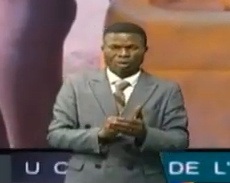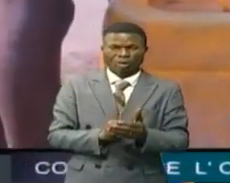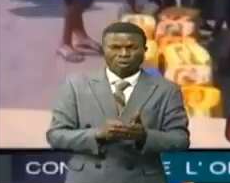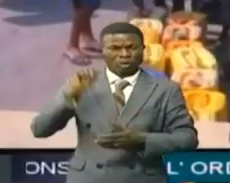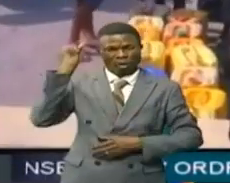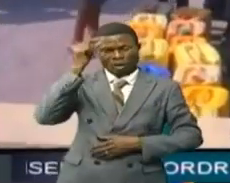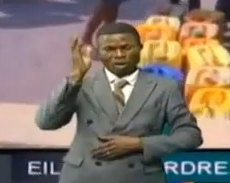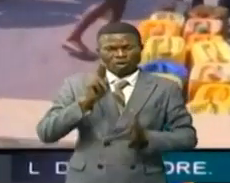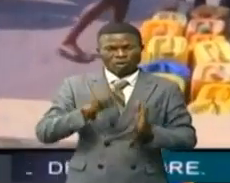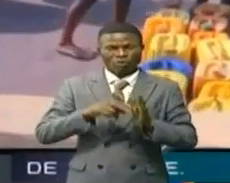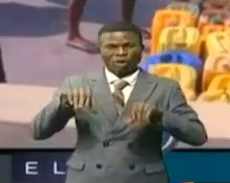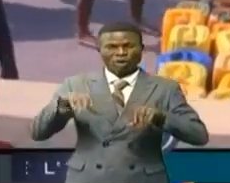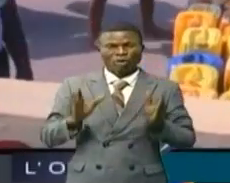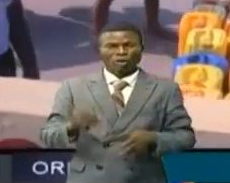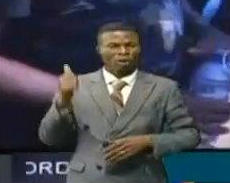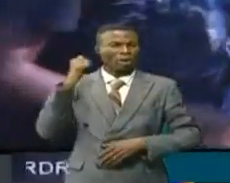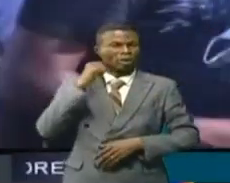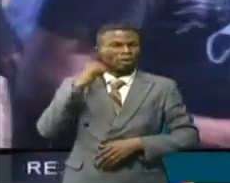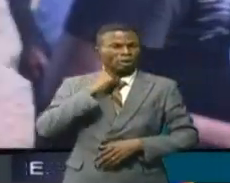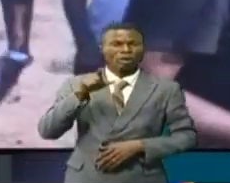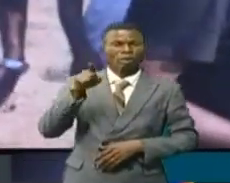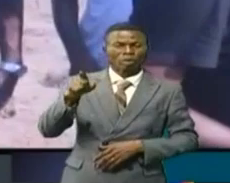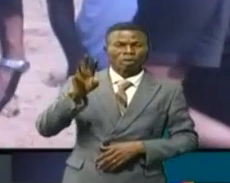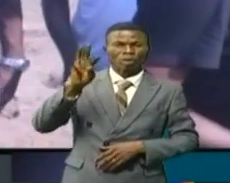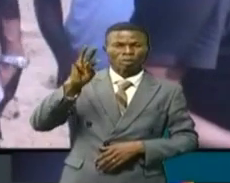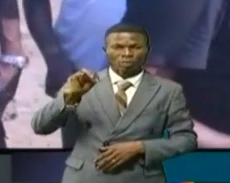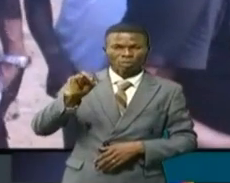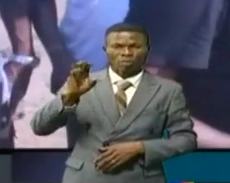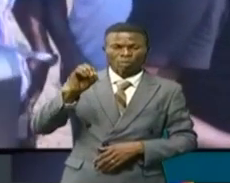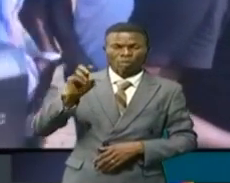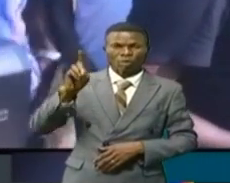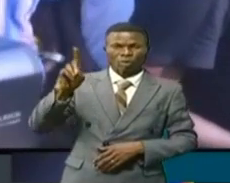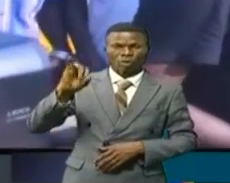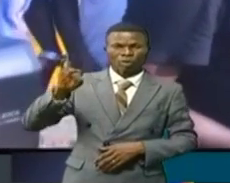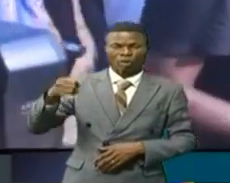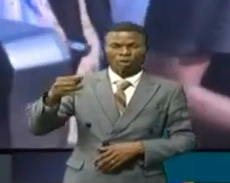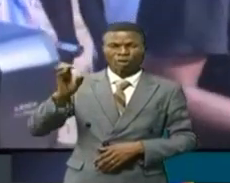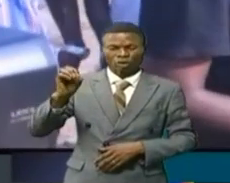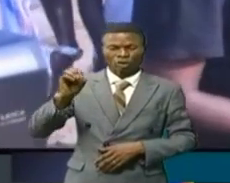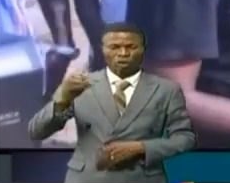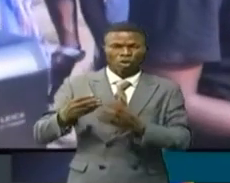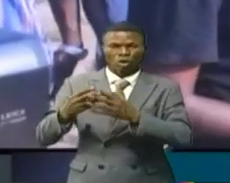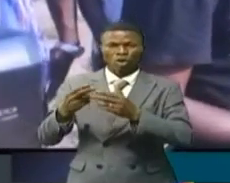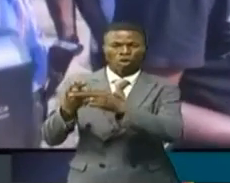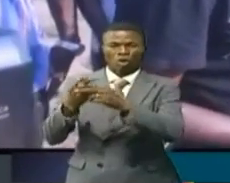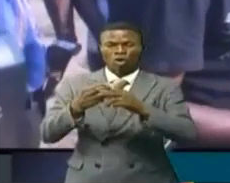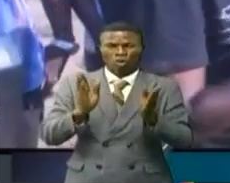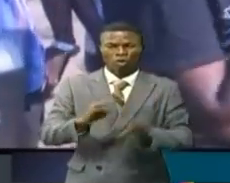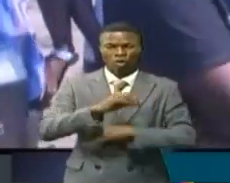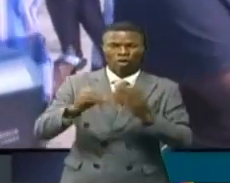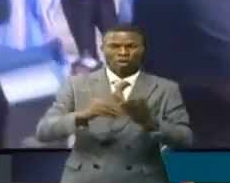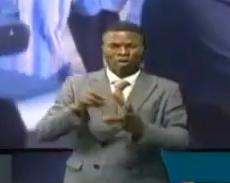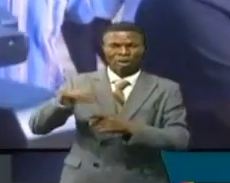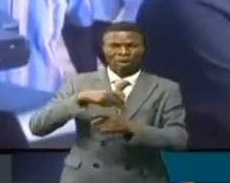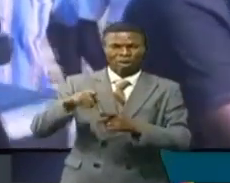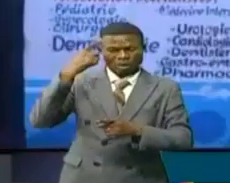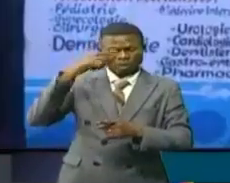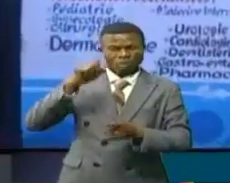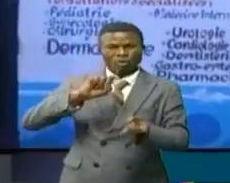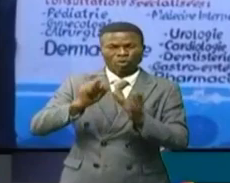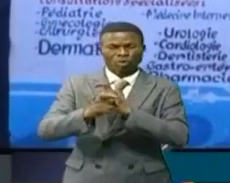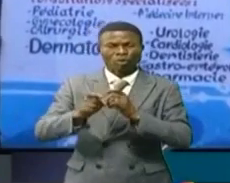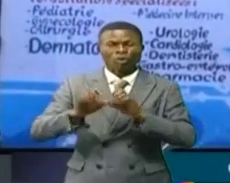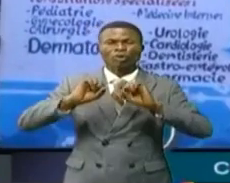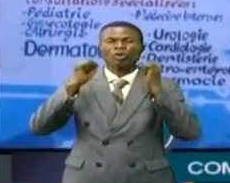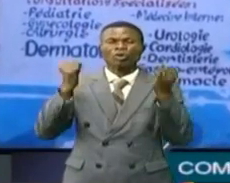gouvernement congolais, le docteur Mugijo Mavimbi Makiese Gisla, coordonnateur du Centre professionnel pour le développement